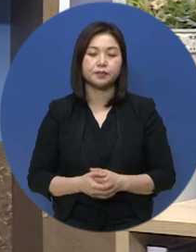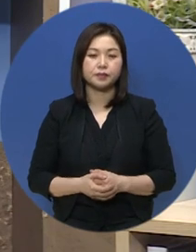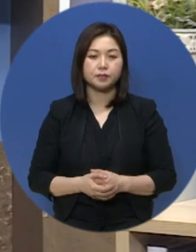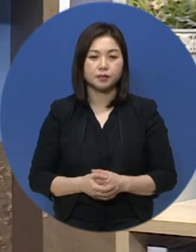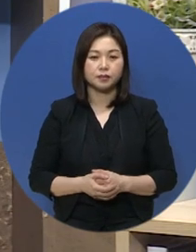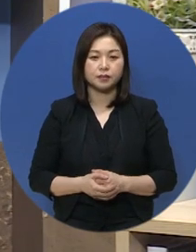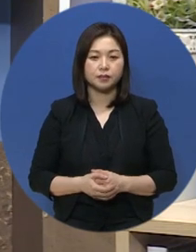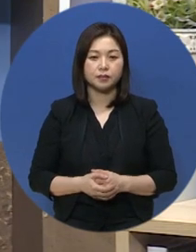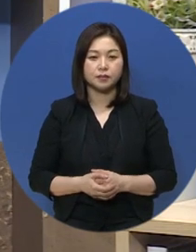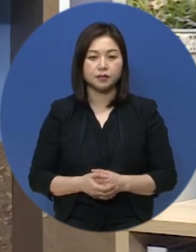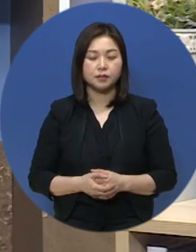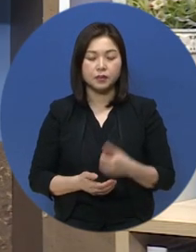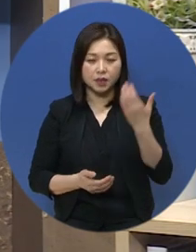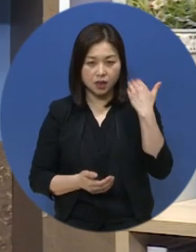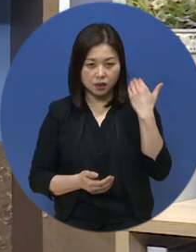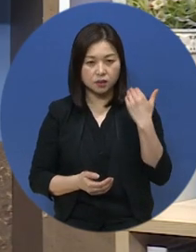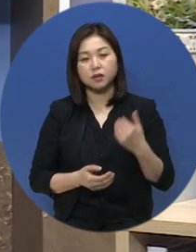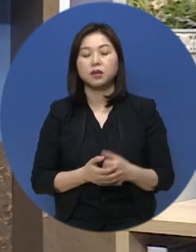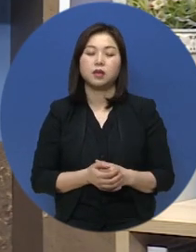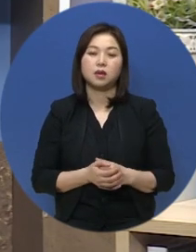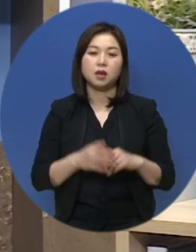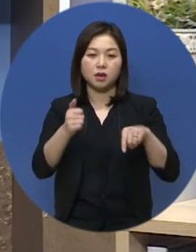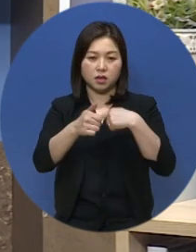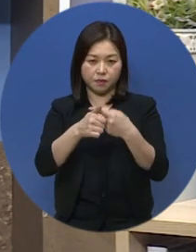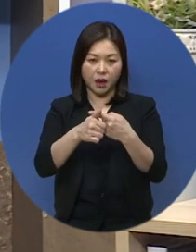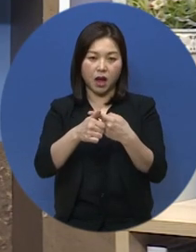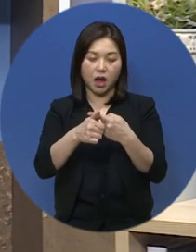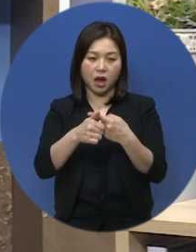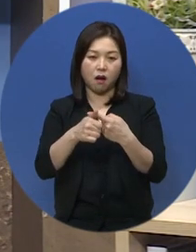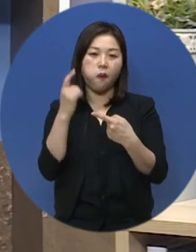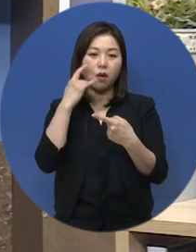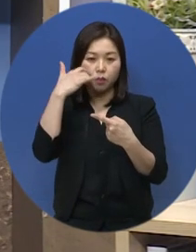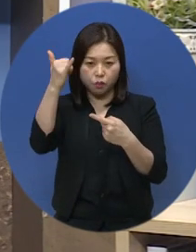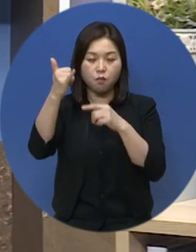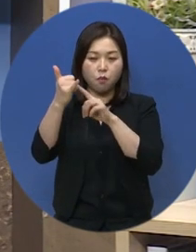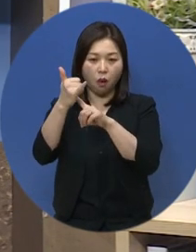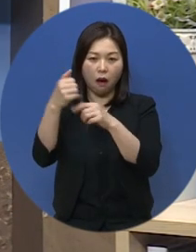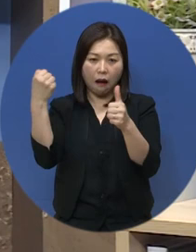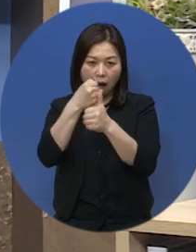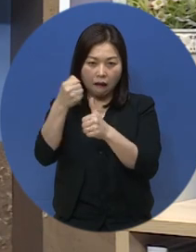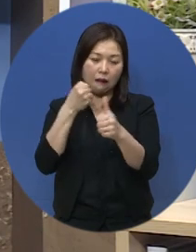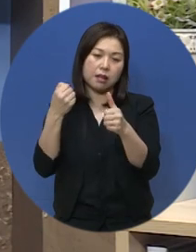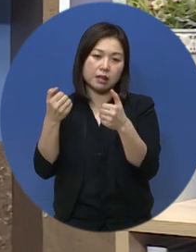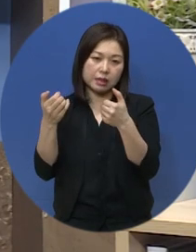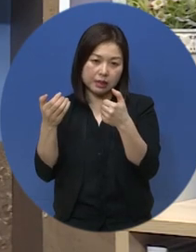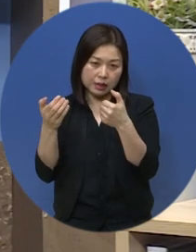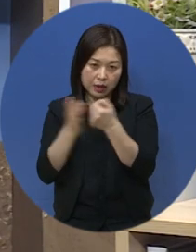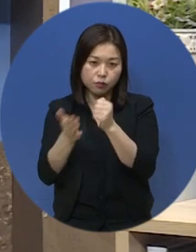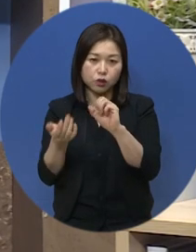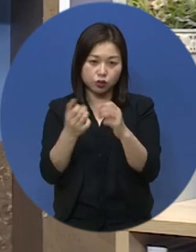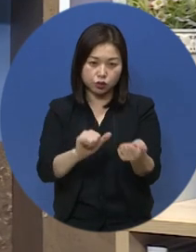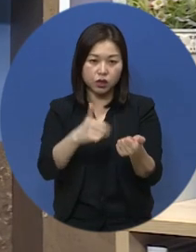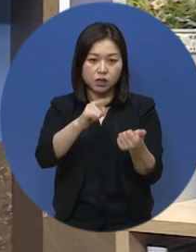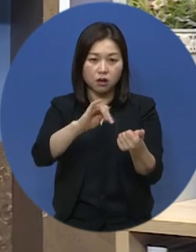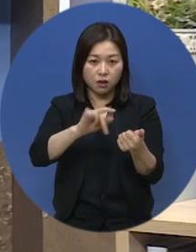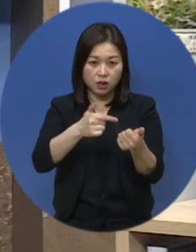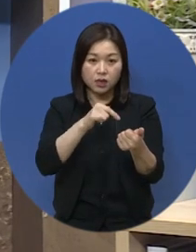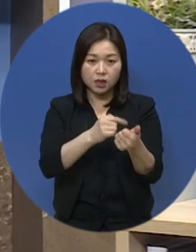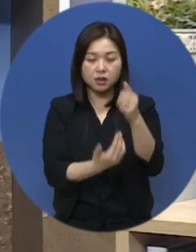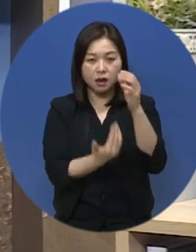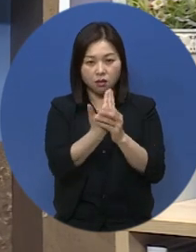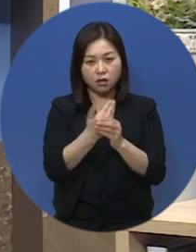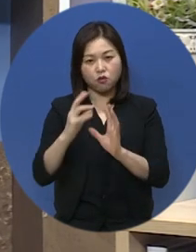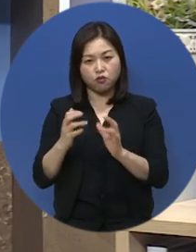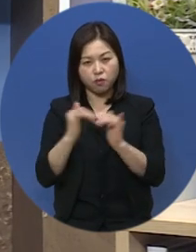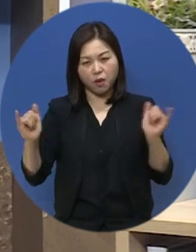네네. 최근에 입양 후에 양부모의 학대로 숨진 정인이 사건에 전 국민이 좀